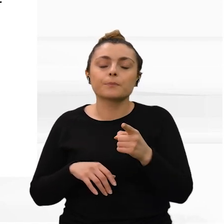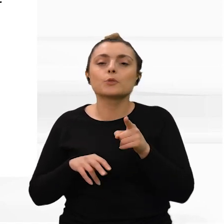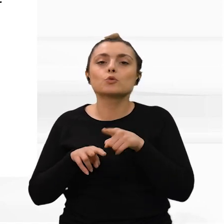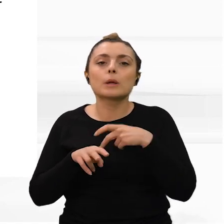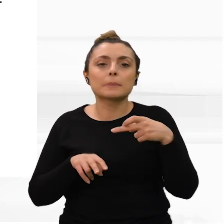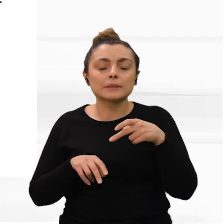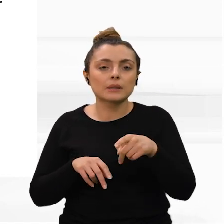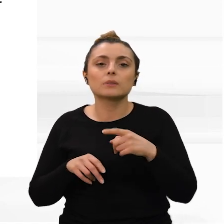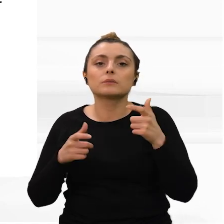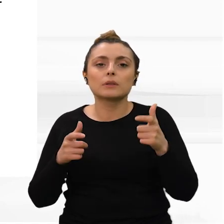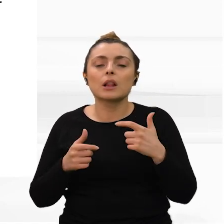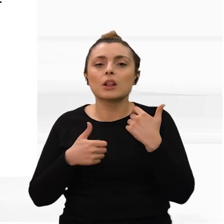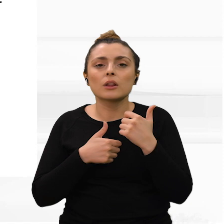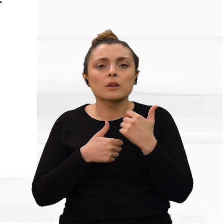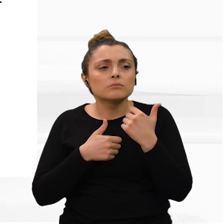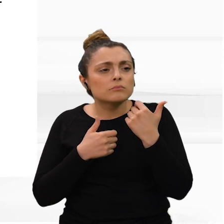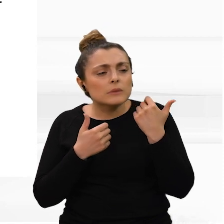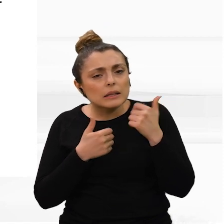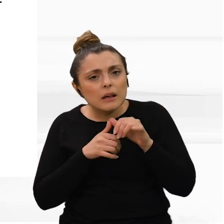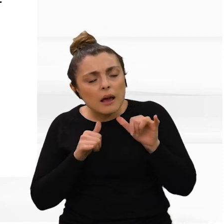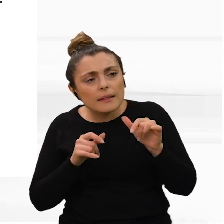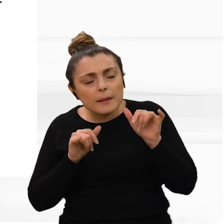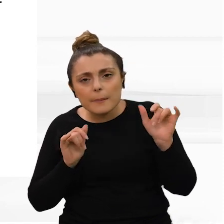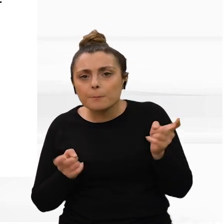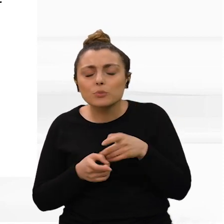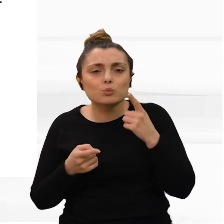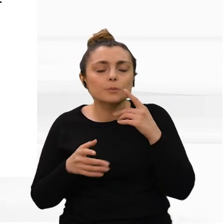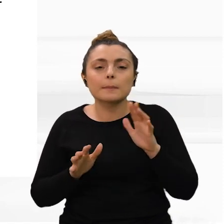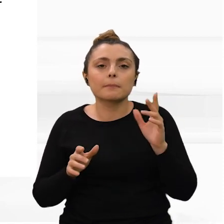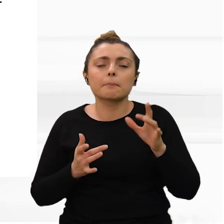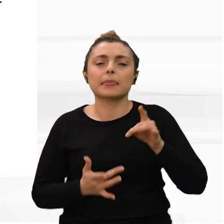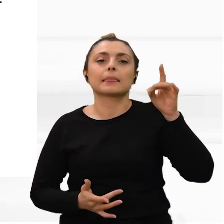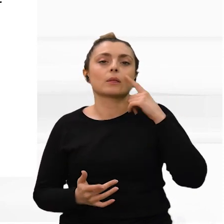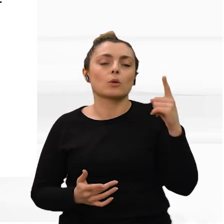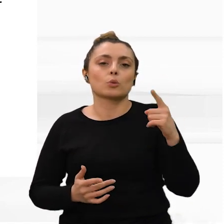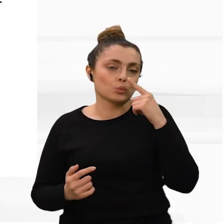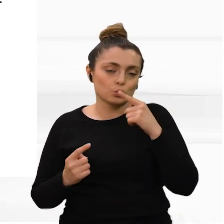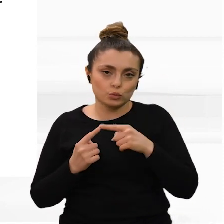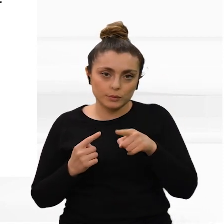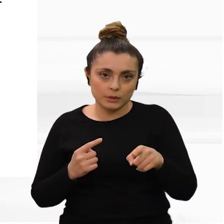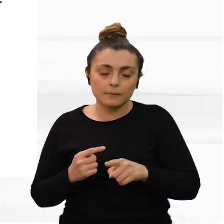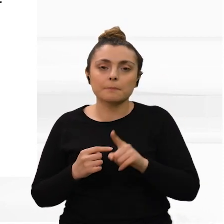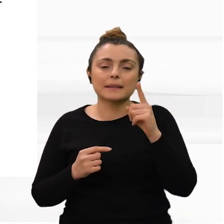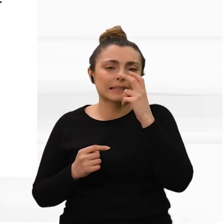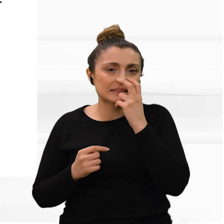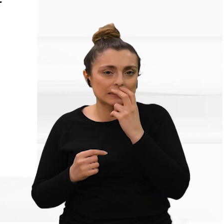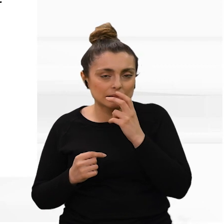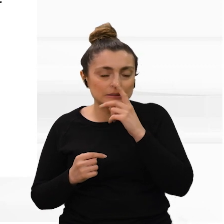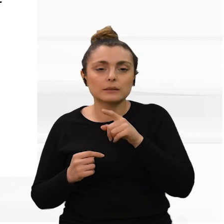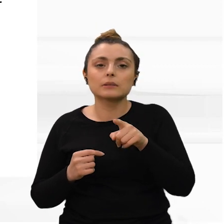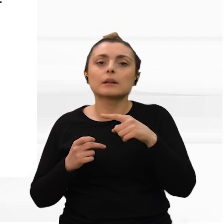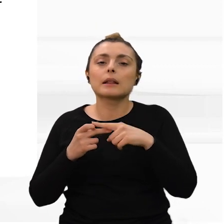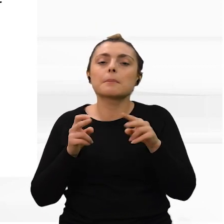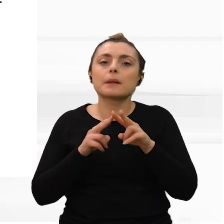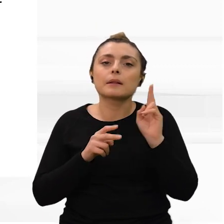Yüksel pazarkaya ülkemizde eşine az rastlanan Ender görülen Evet uyuşmamakta bir titizlikle